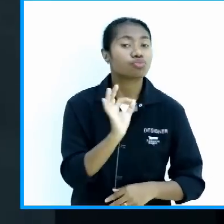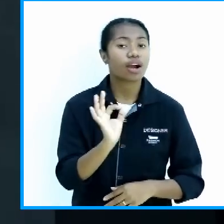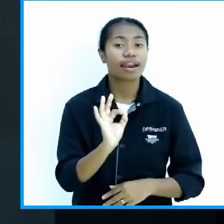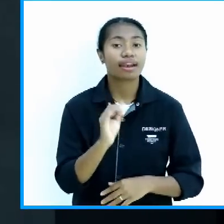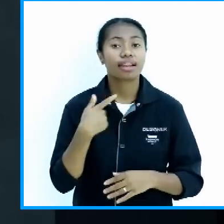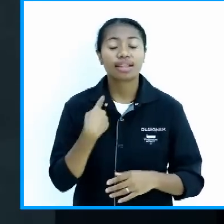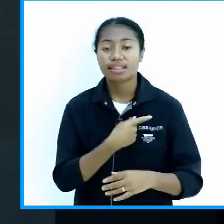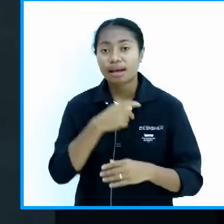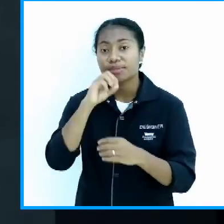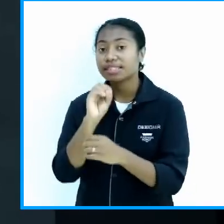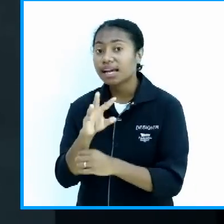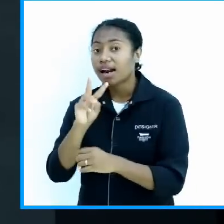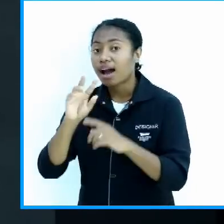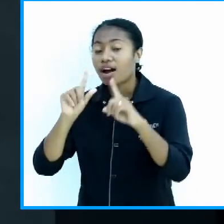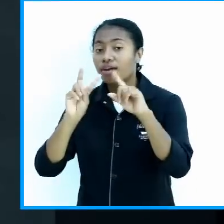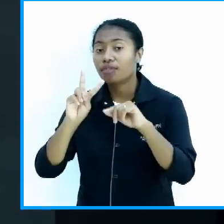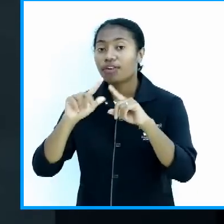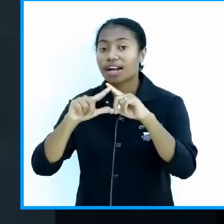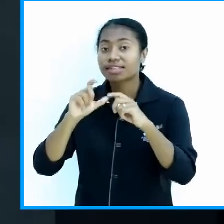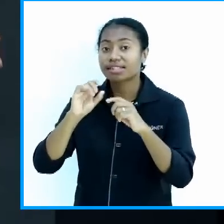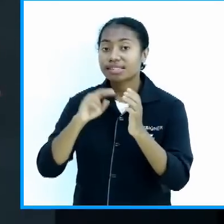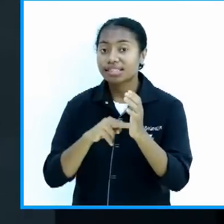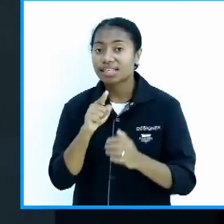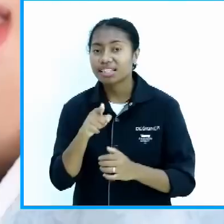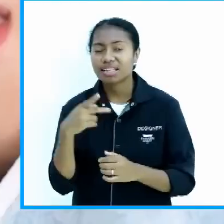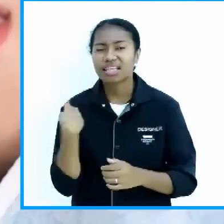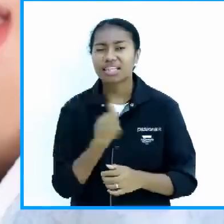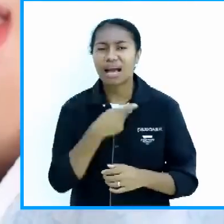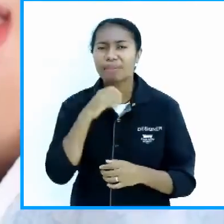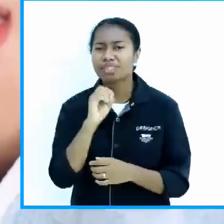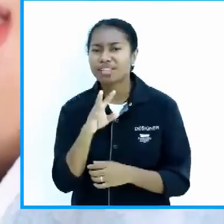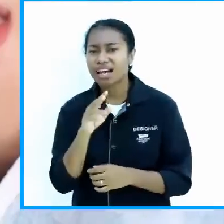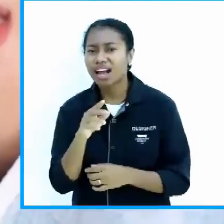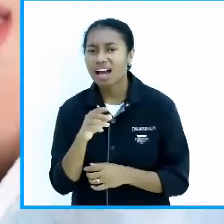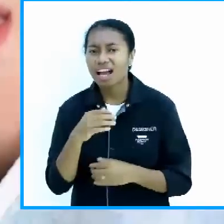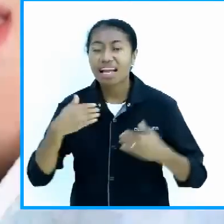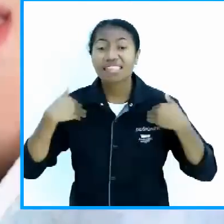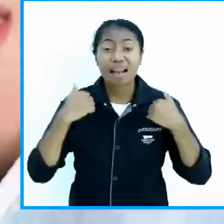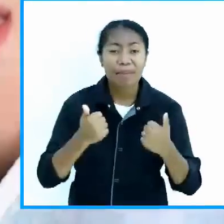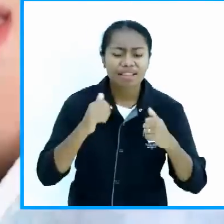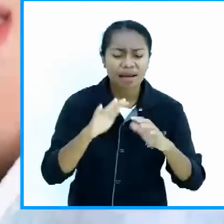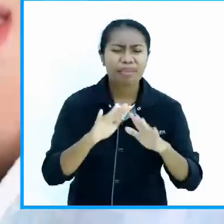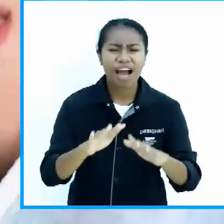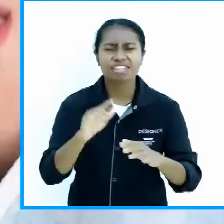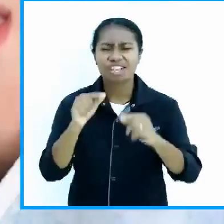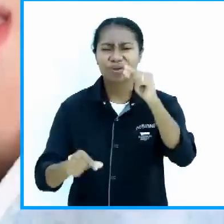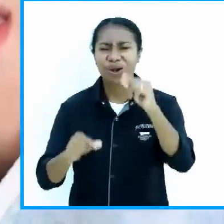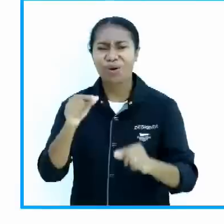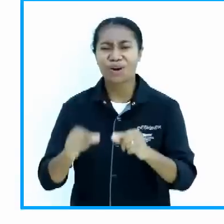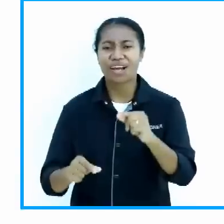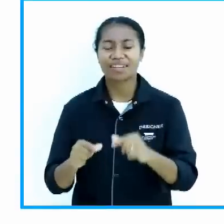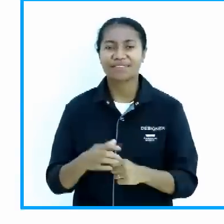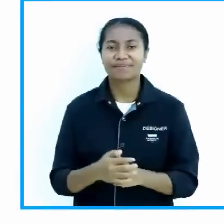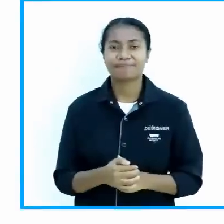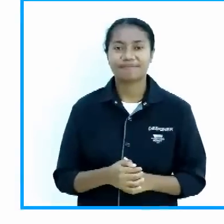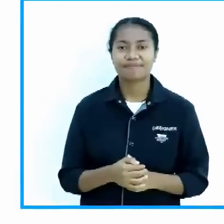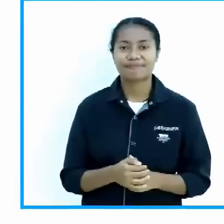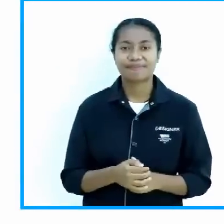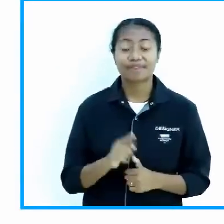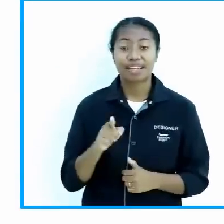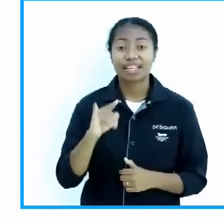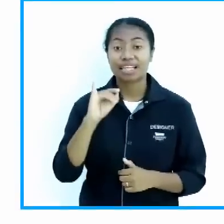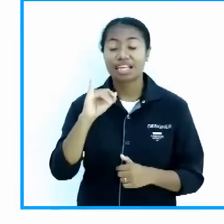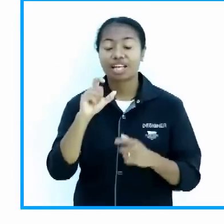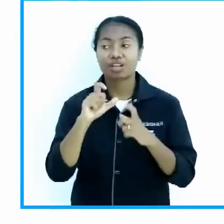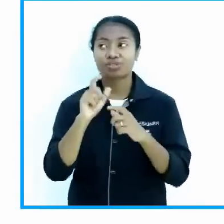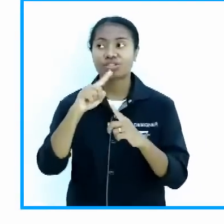bicara vaksin, kita lihat gambar berikut, kita bicara vaksin, kita bicara keselamatan banyak orang. Slide berikut. Nah, ini ilustrasi yang